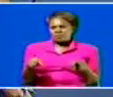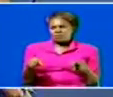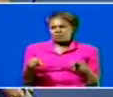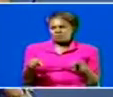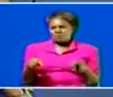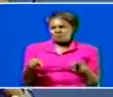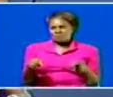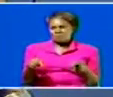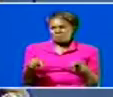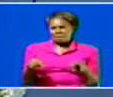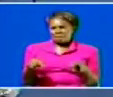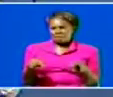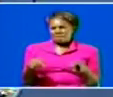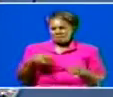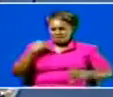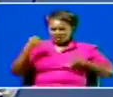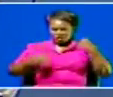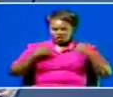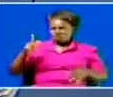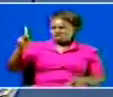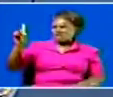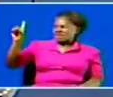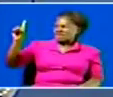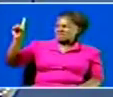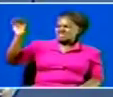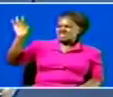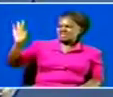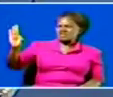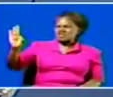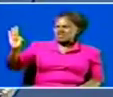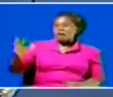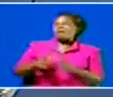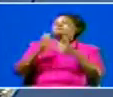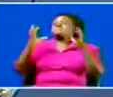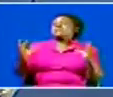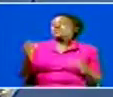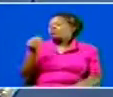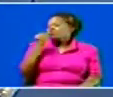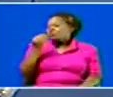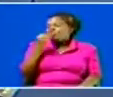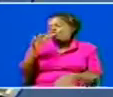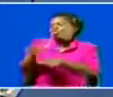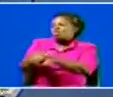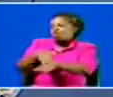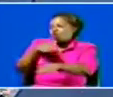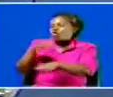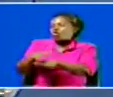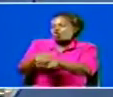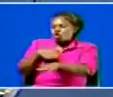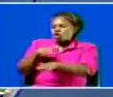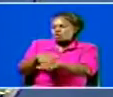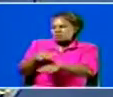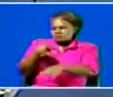All right. Still enjoying the KDF. It's very big, so unakula pole. Uwezi harakisha. Hii haitakaji haraka. Uko kwa yako ya